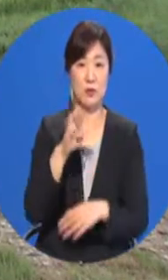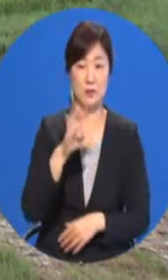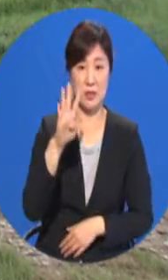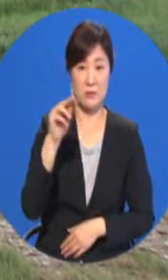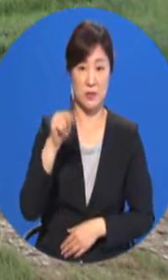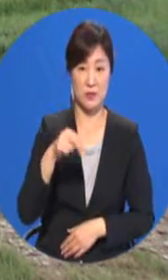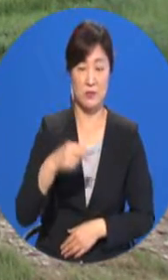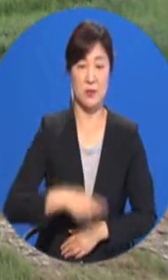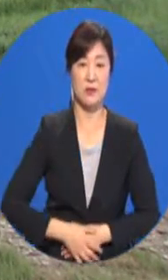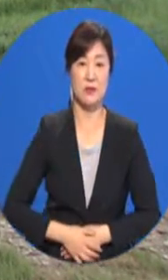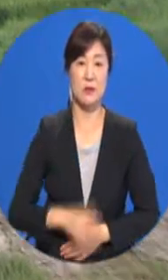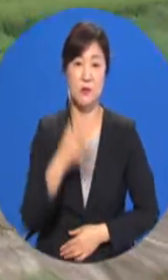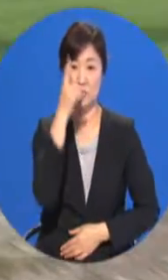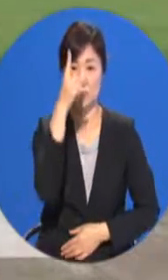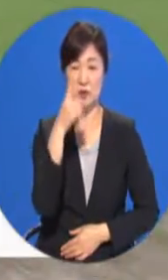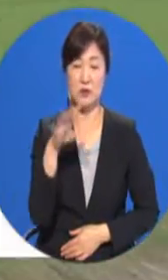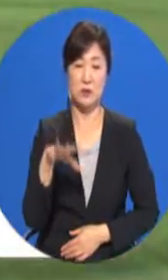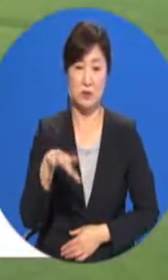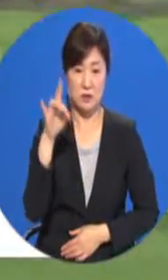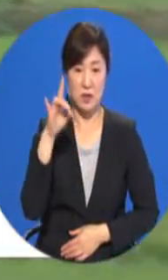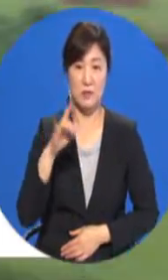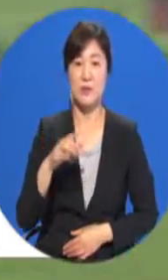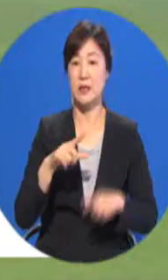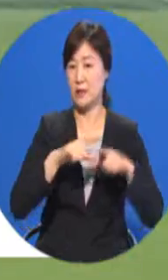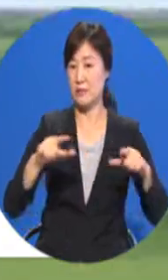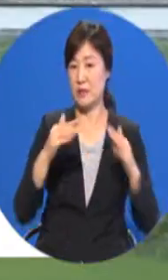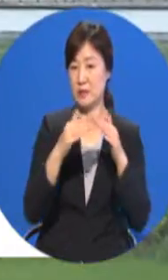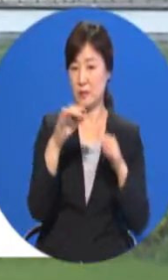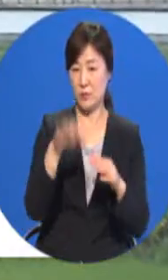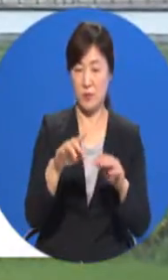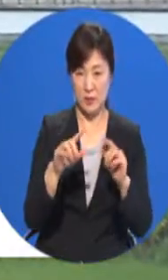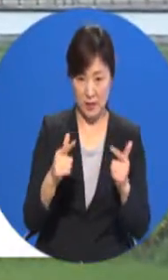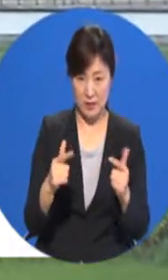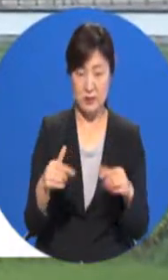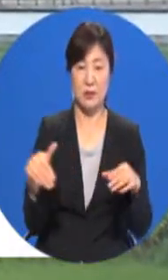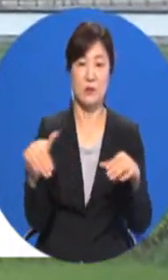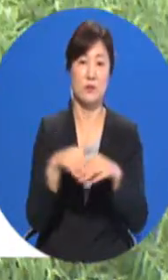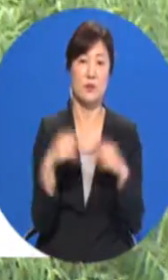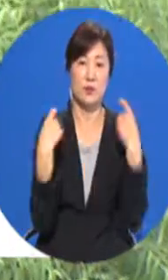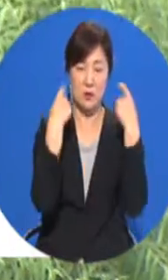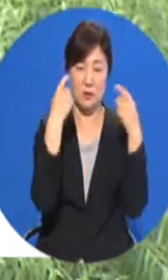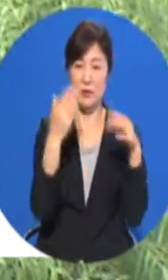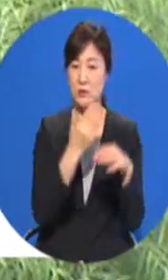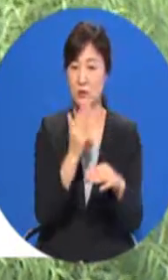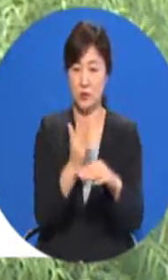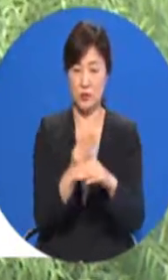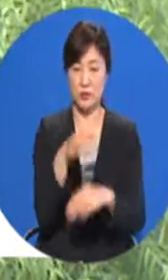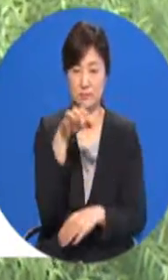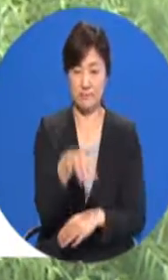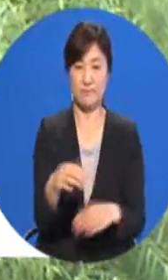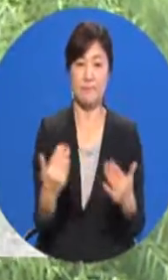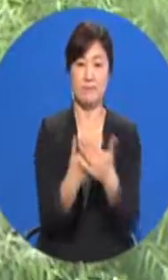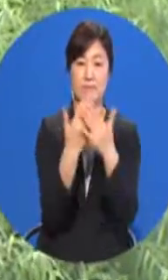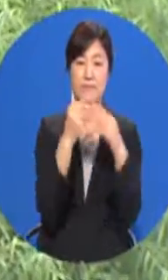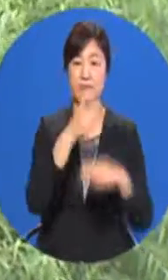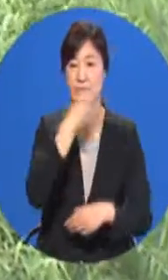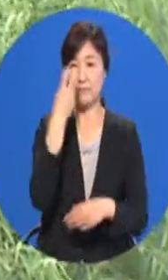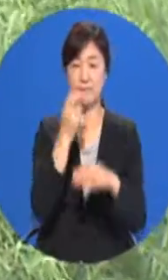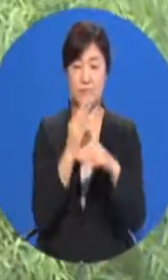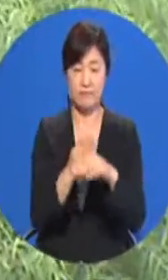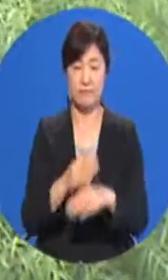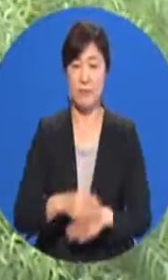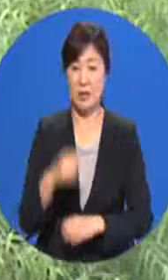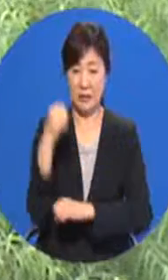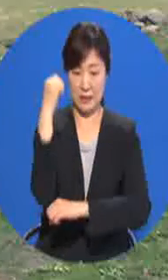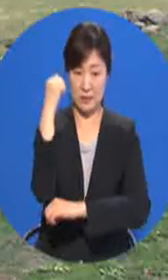제곱미터는 순천에서는 처음으로 일반 주택단지가 아닌 문화관광 중심 지역으로 개발이 검토되고 있습니다. 순천시는